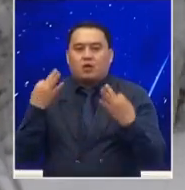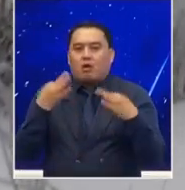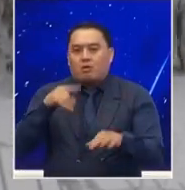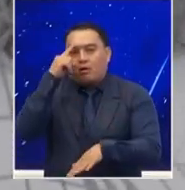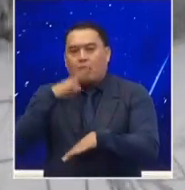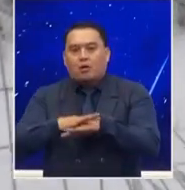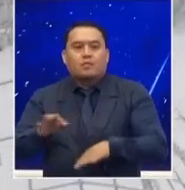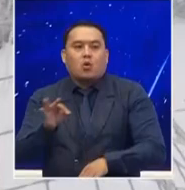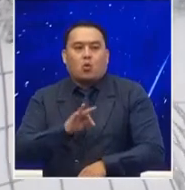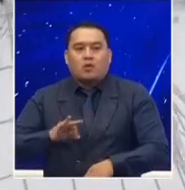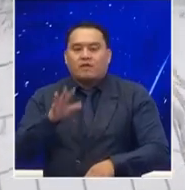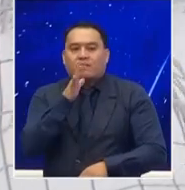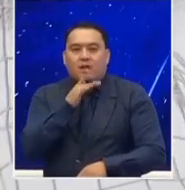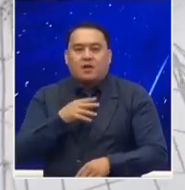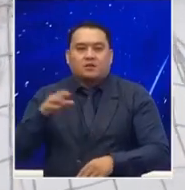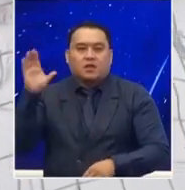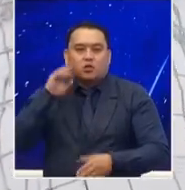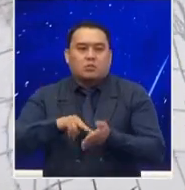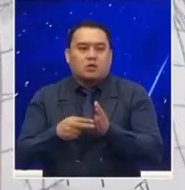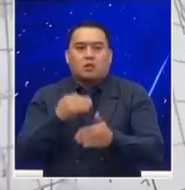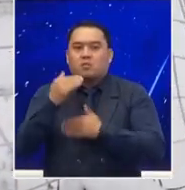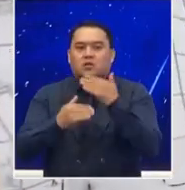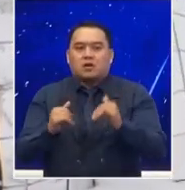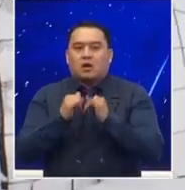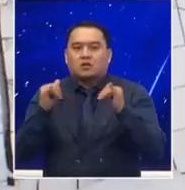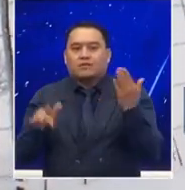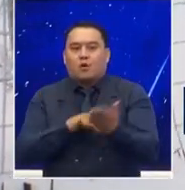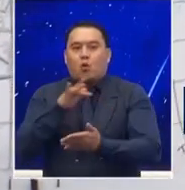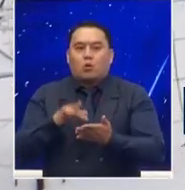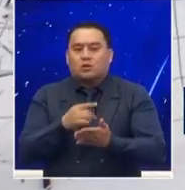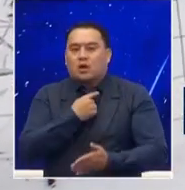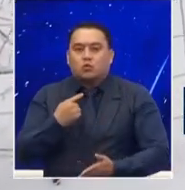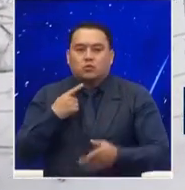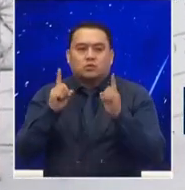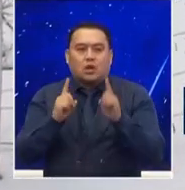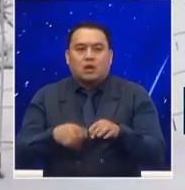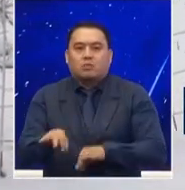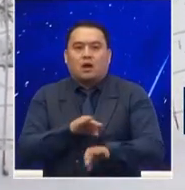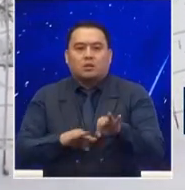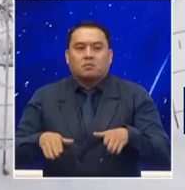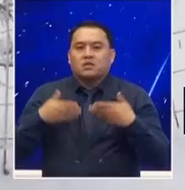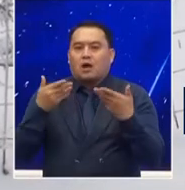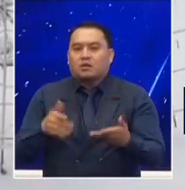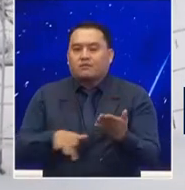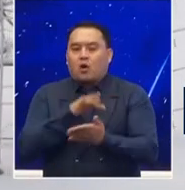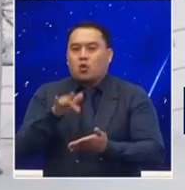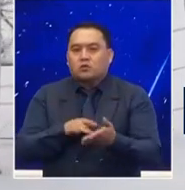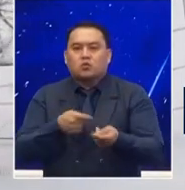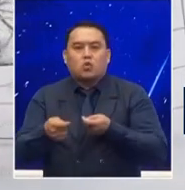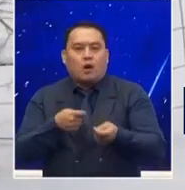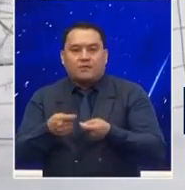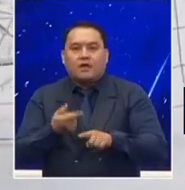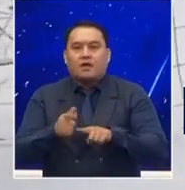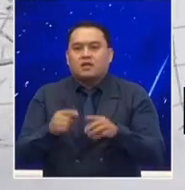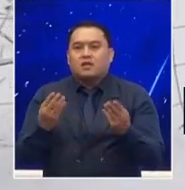аким Алматинской области во время заслушки плана перспективного развития города Талдыкурган. Согласно проекту, представленного городскими властями, на